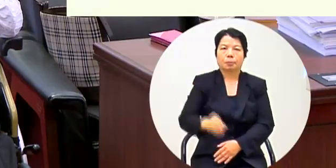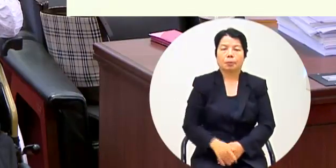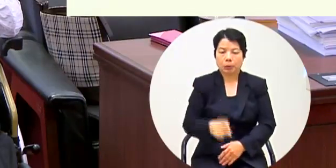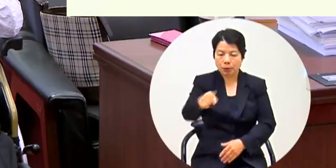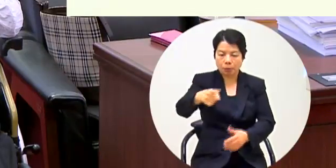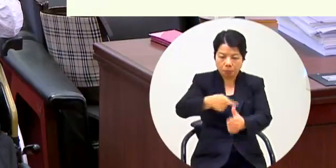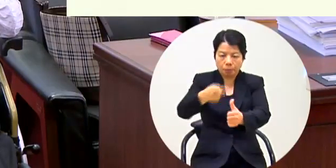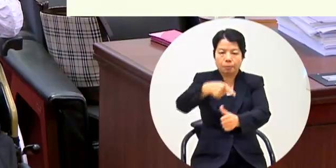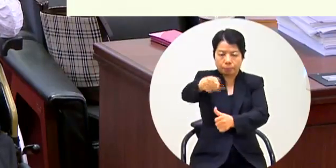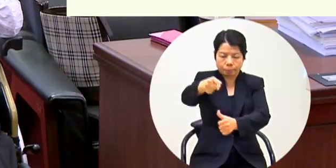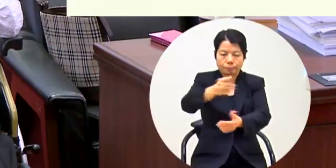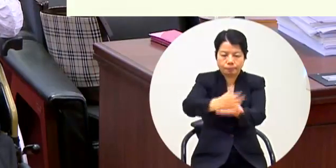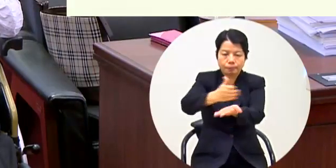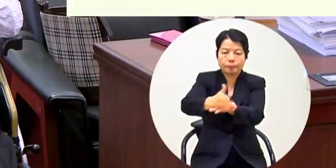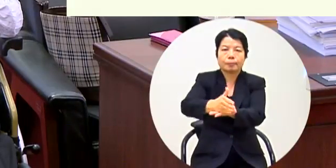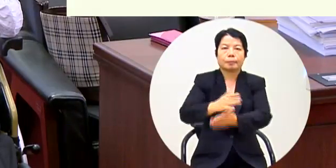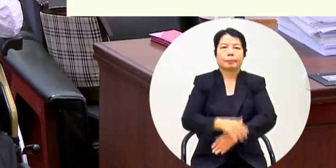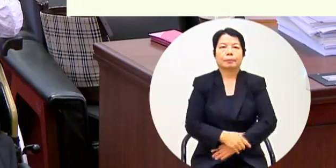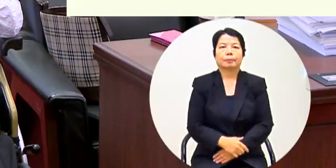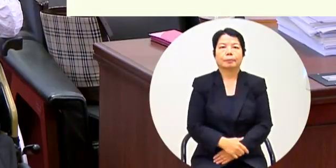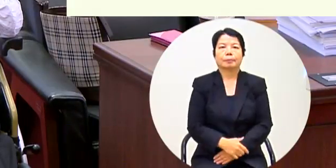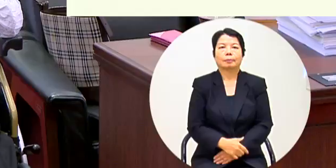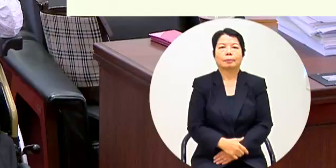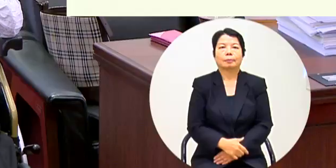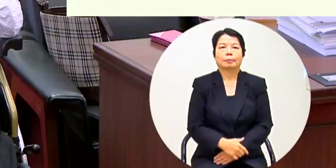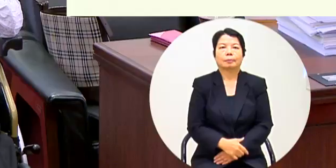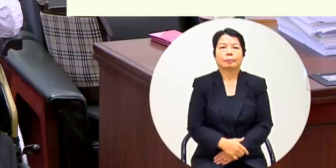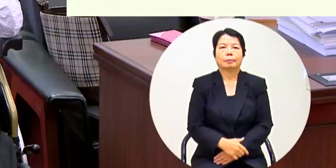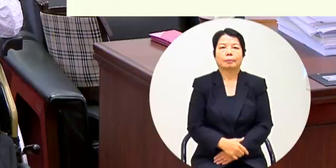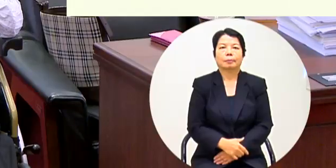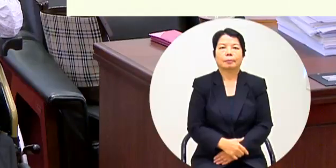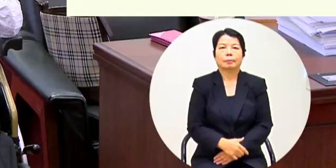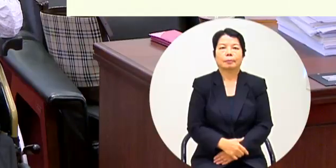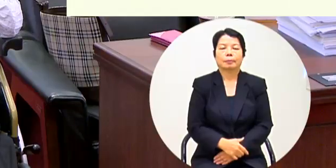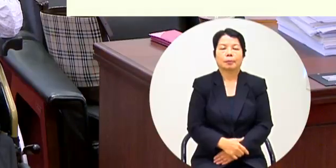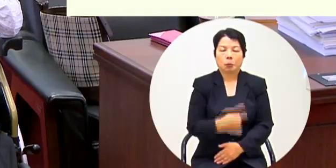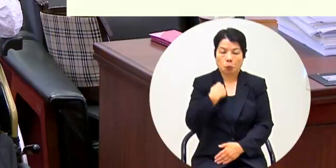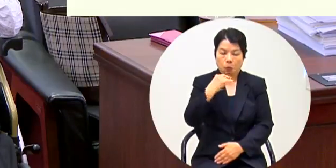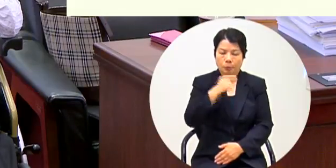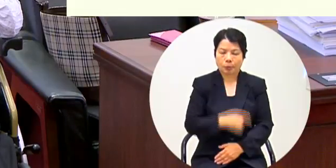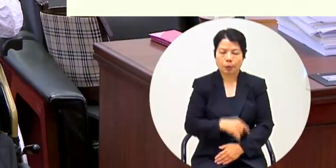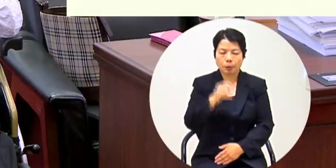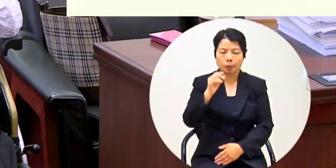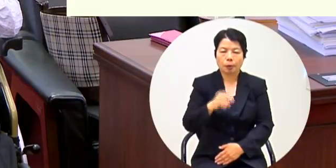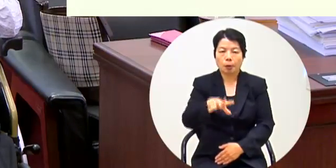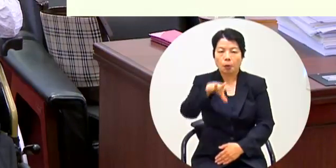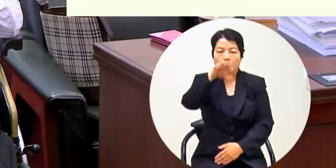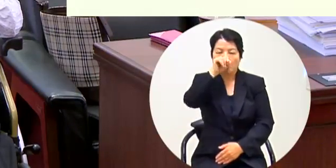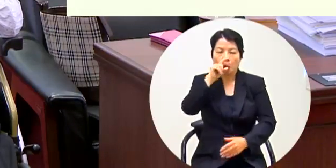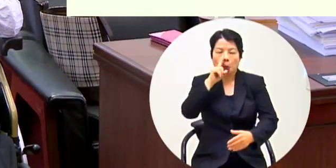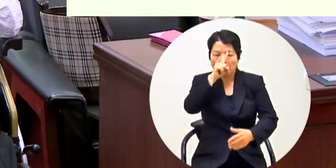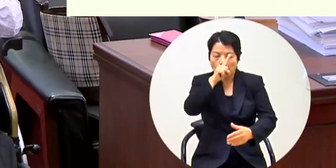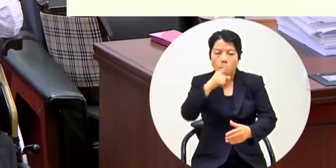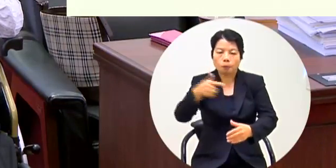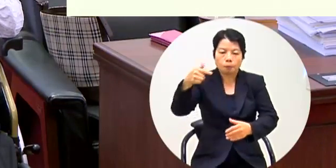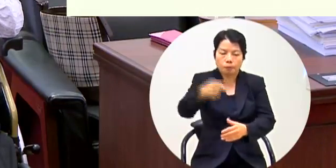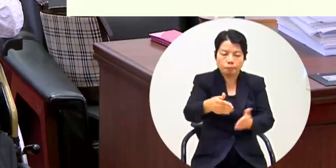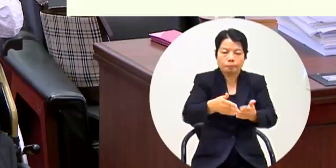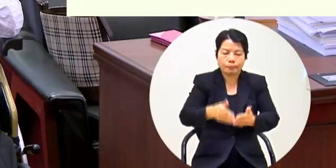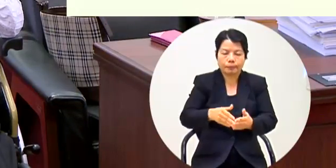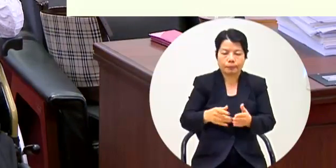是我认为说在减少空污方面我们可以优先努力的一个部分。那再来